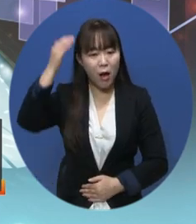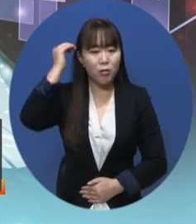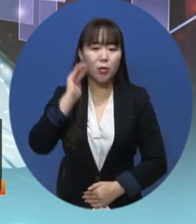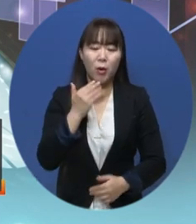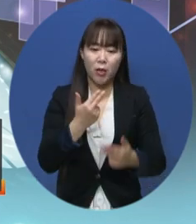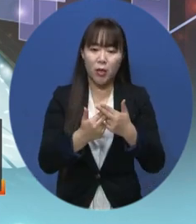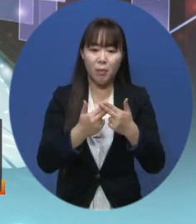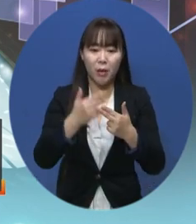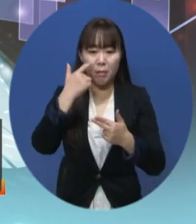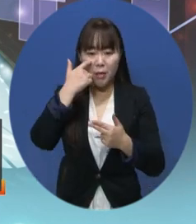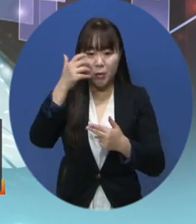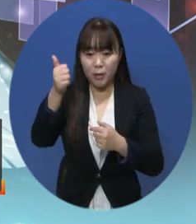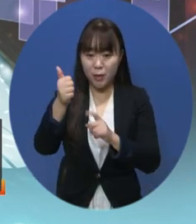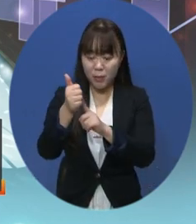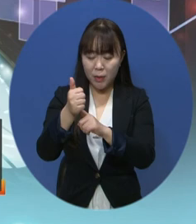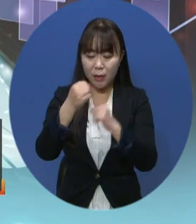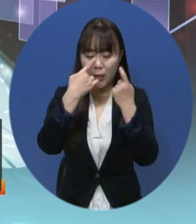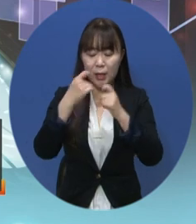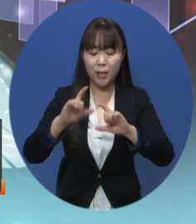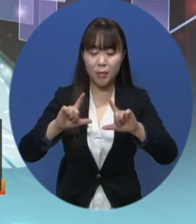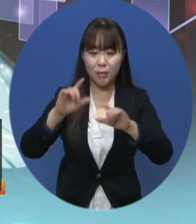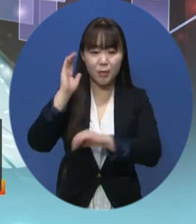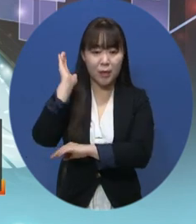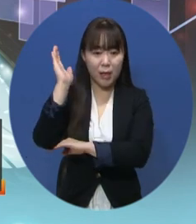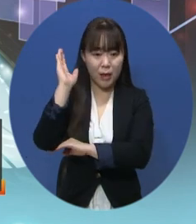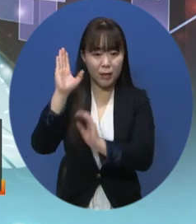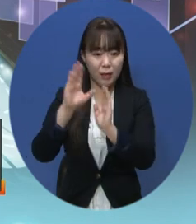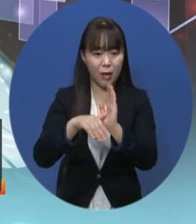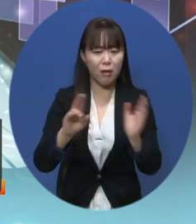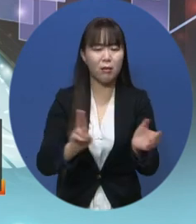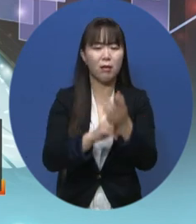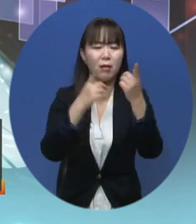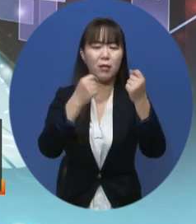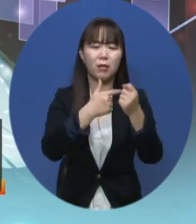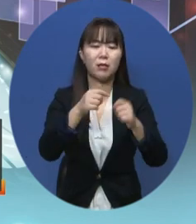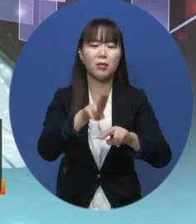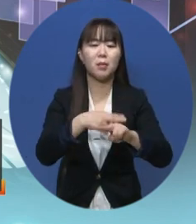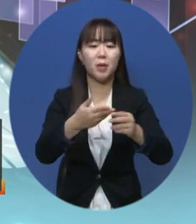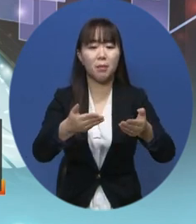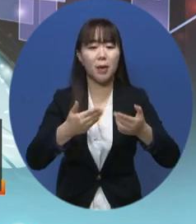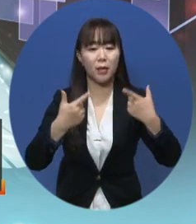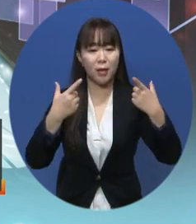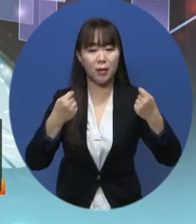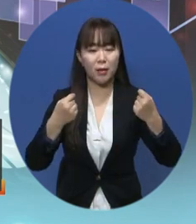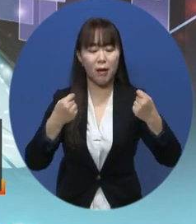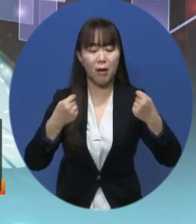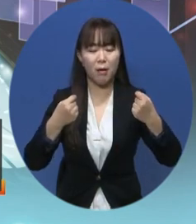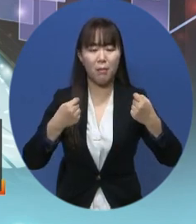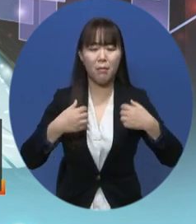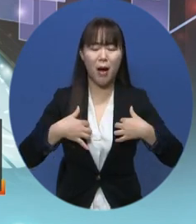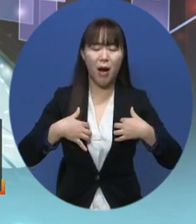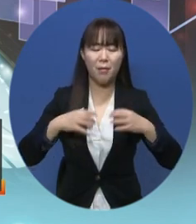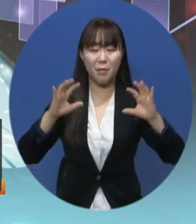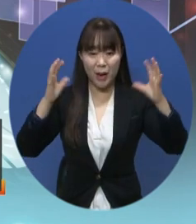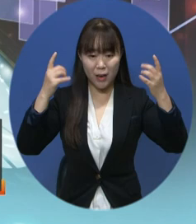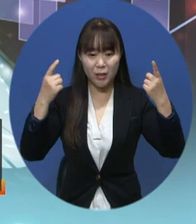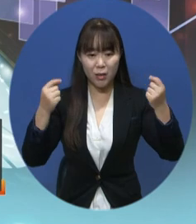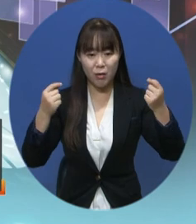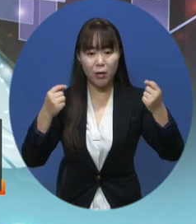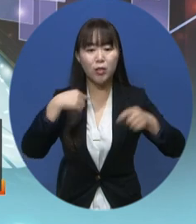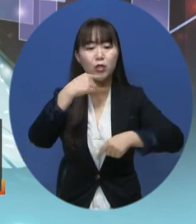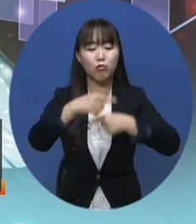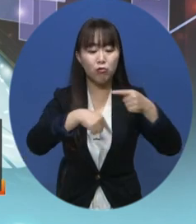한국농아인협회 변성일 회장은 기념사에서 기적같은 큰 선물을 받았다고 자축하면서